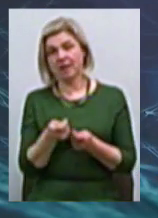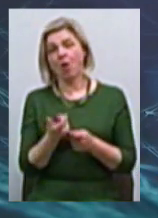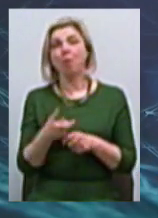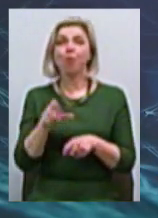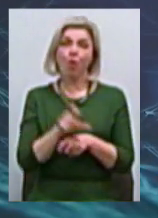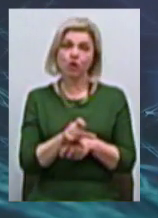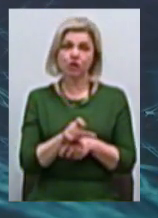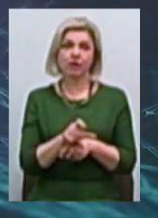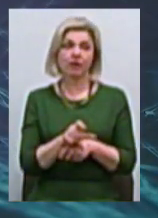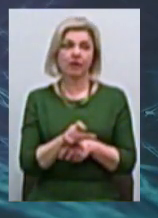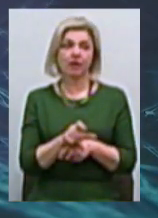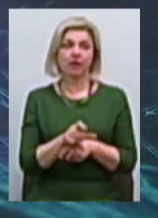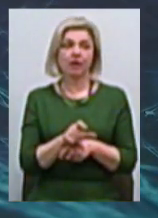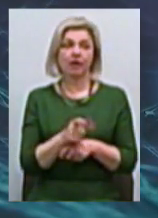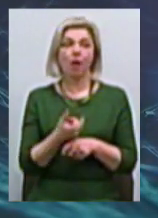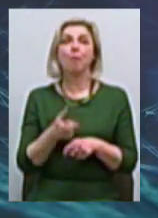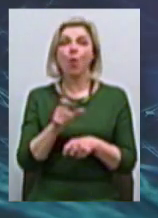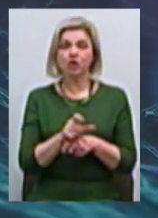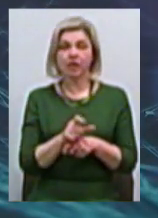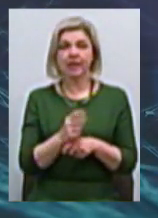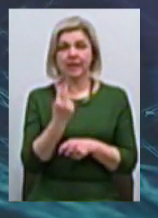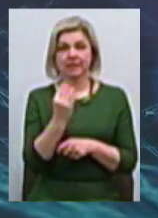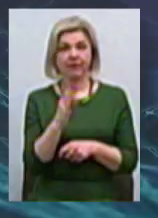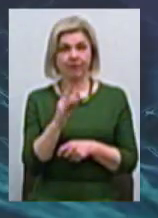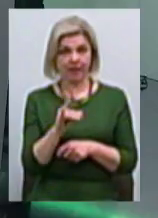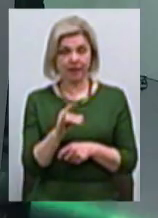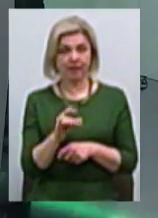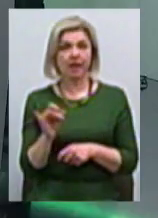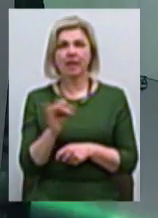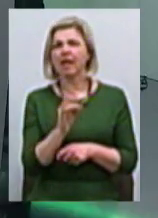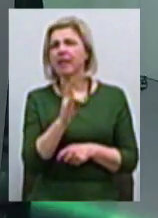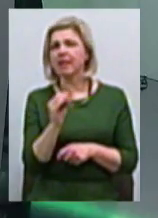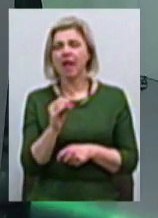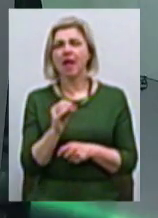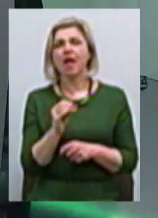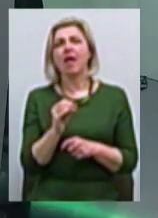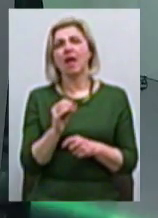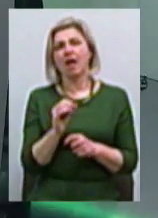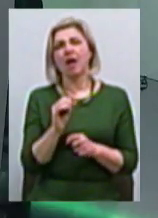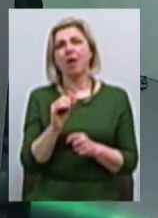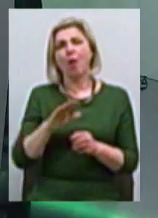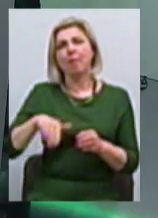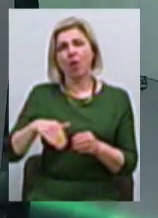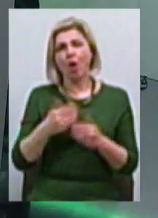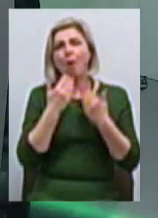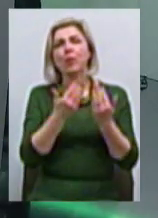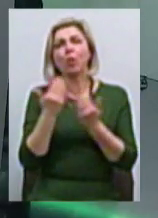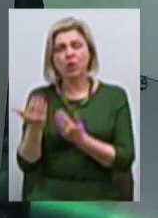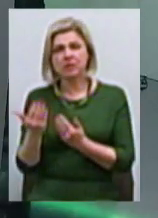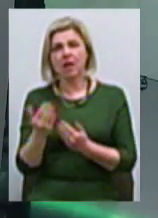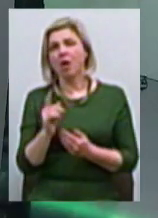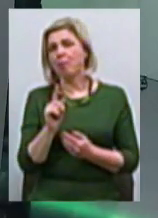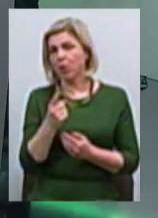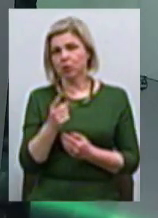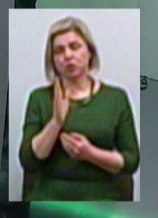більше, з низько більшими цифрами. І в результаті ані екзит-пол, ані електронні, вони не матимуть ваги, тому що